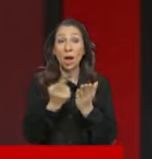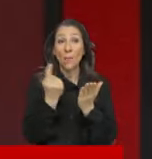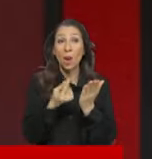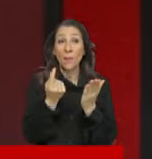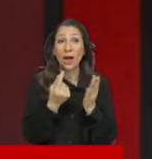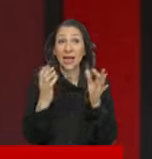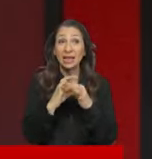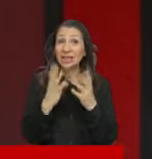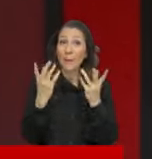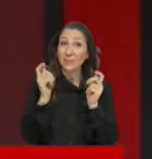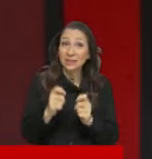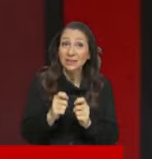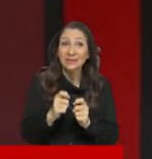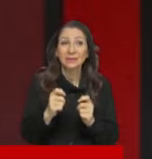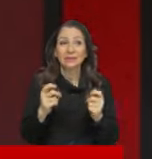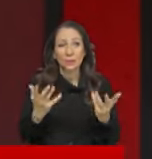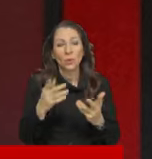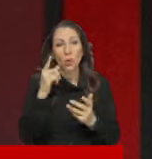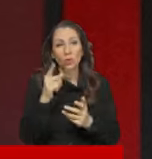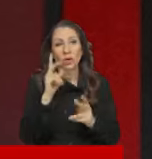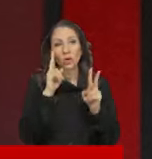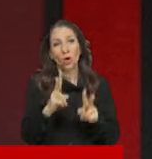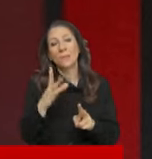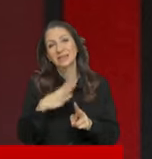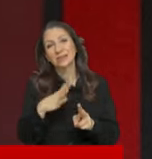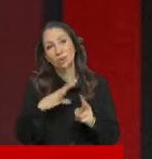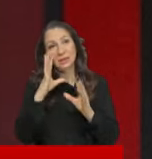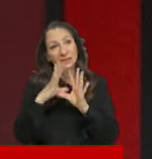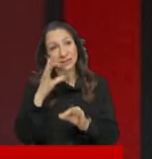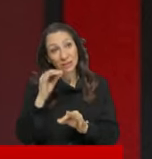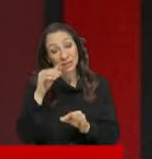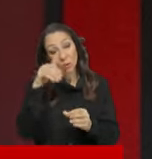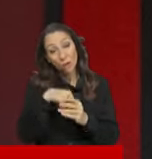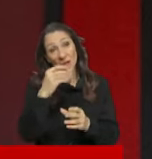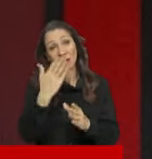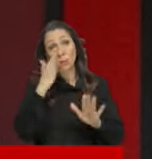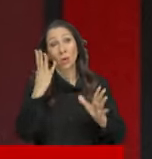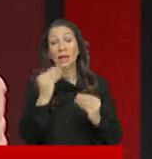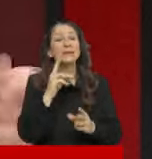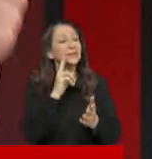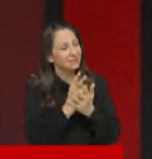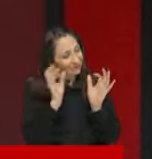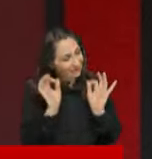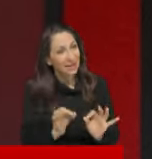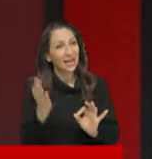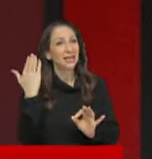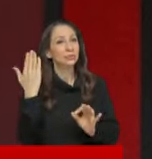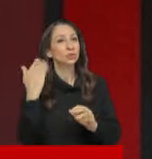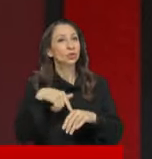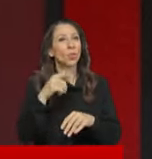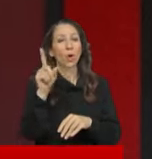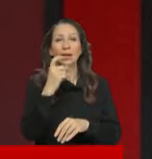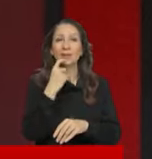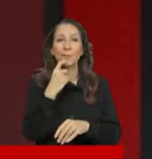ilgili E ne yapıldı tabii Onu da görmek istiyor insan seçmen olarak şeffaf bir şekilde Eee Geçmiş dönemde 10 yıllık